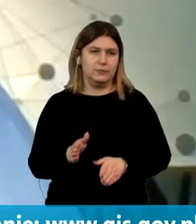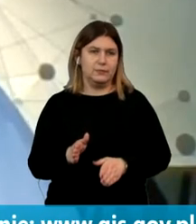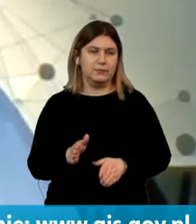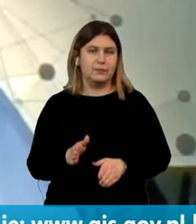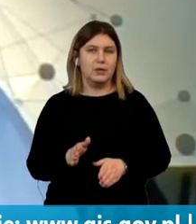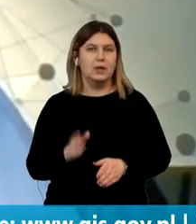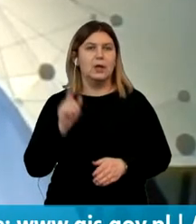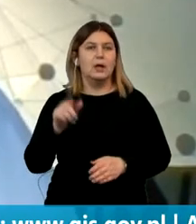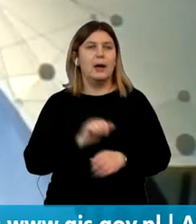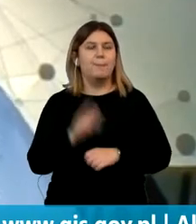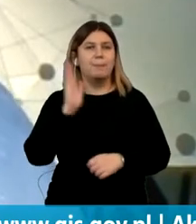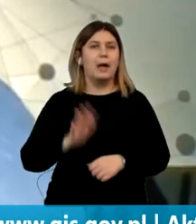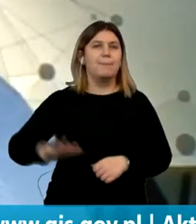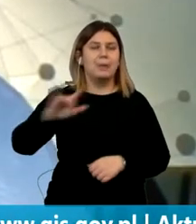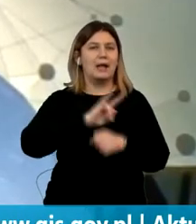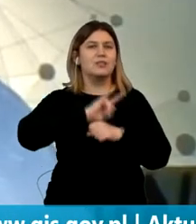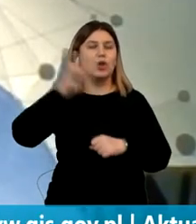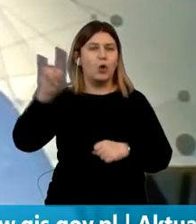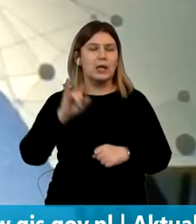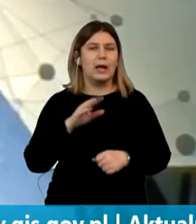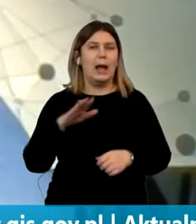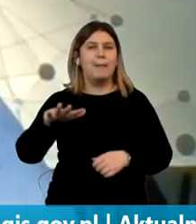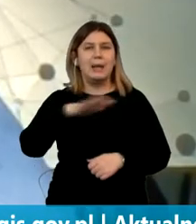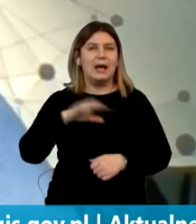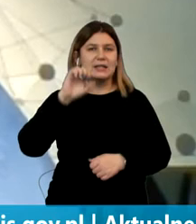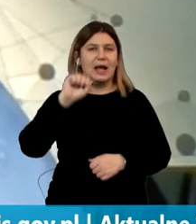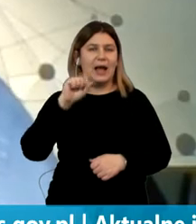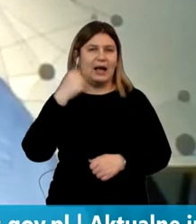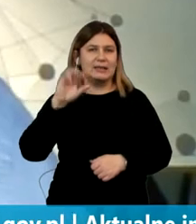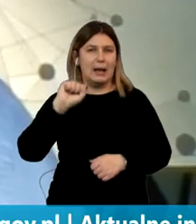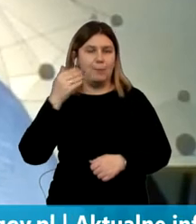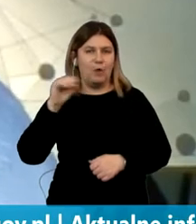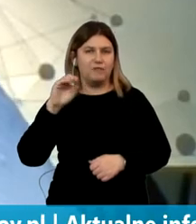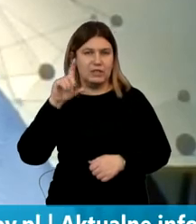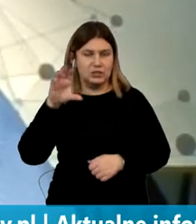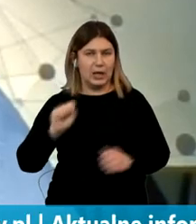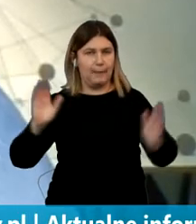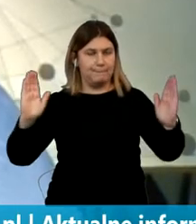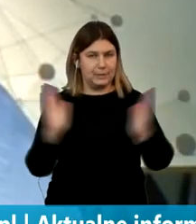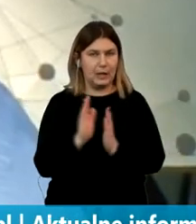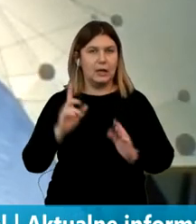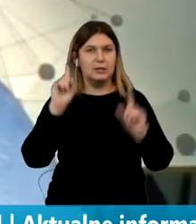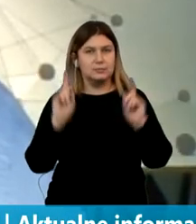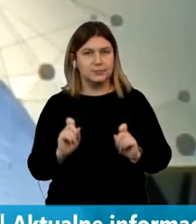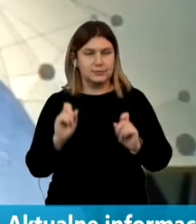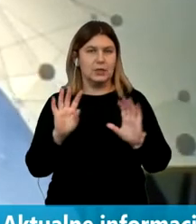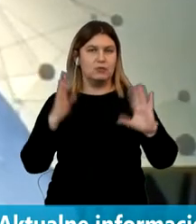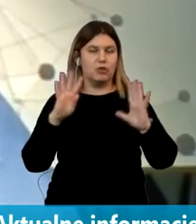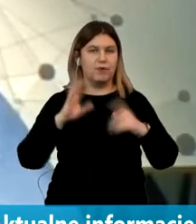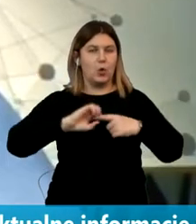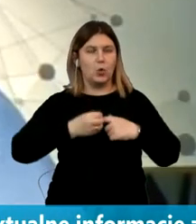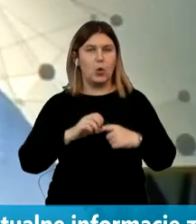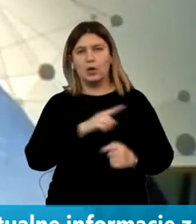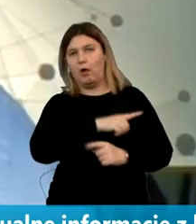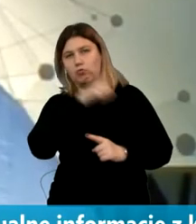Odbyłby się na placu Lotników i placu Adamowicza, więc w trochę węższej przestrzeni. Ruszyłby 9 grudnia i potrwałby